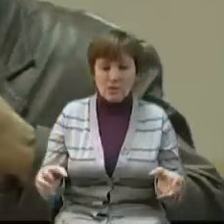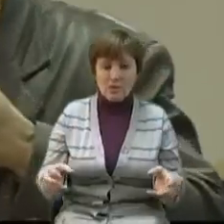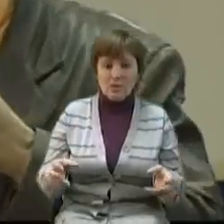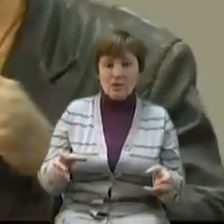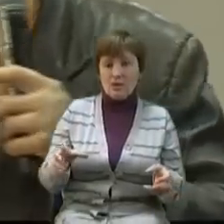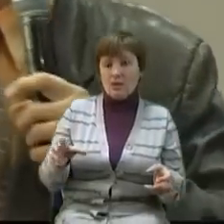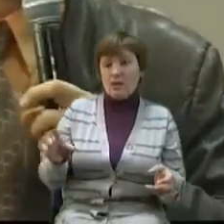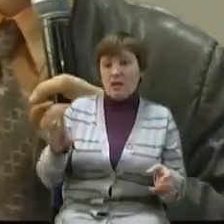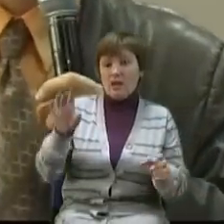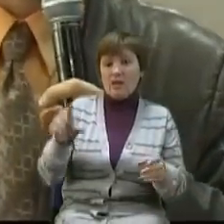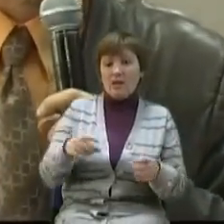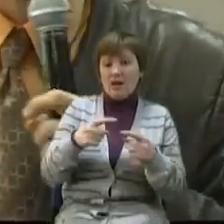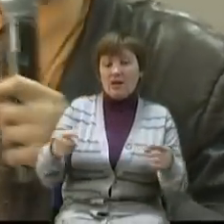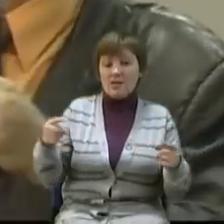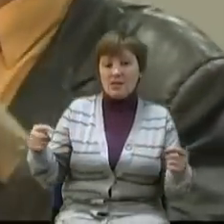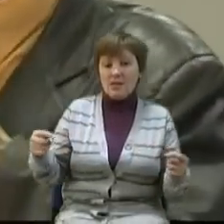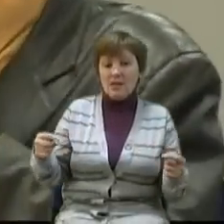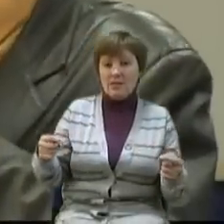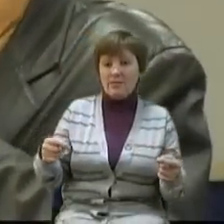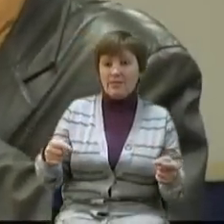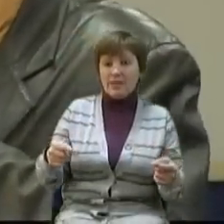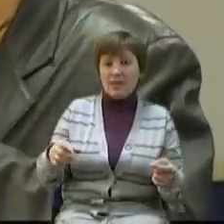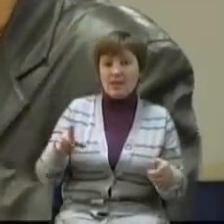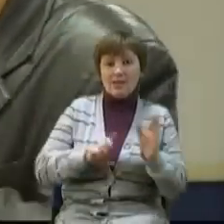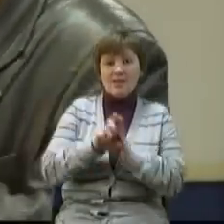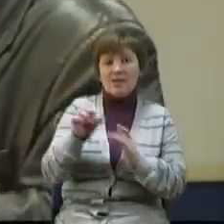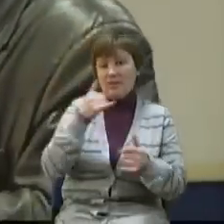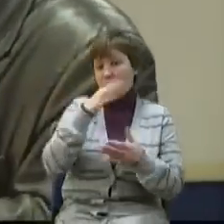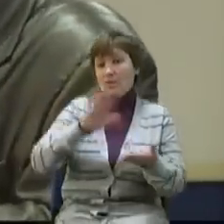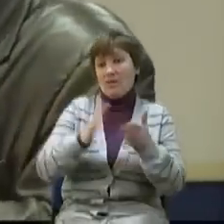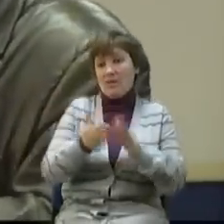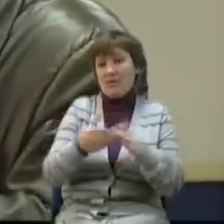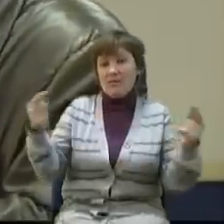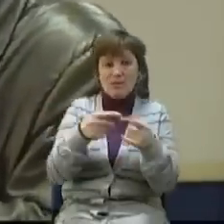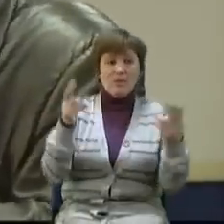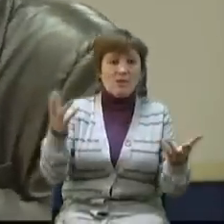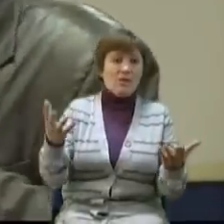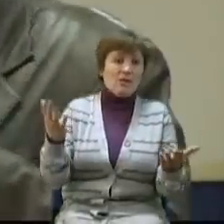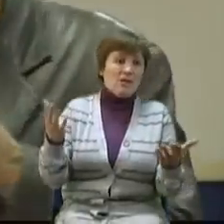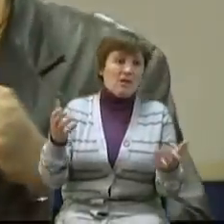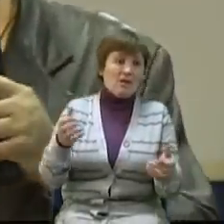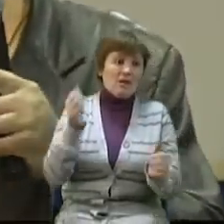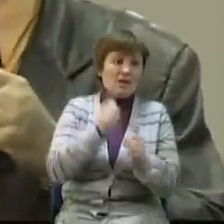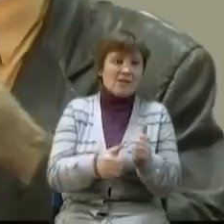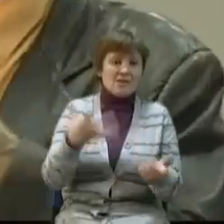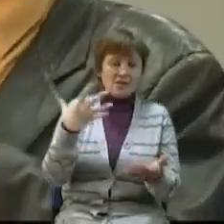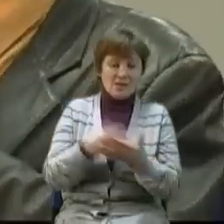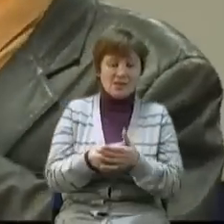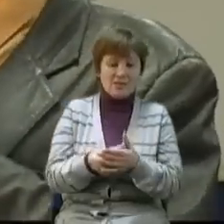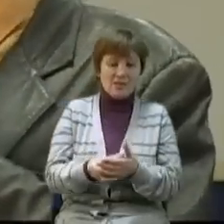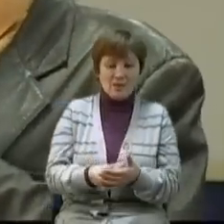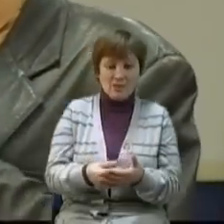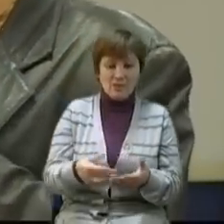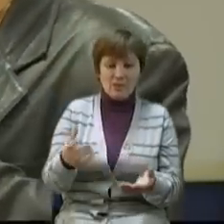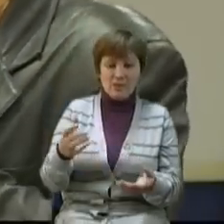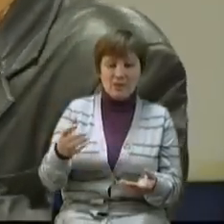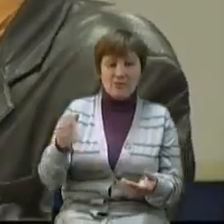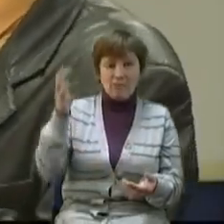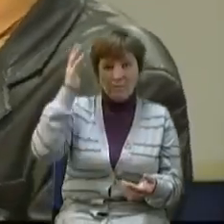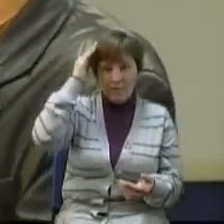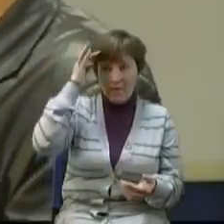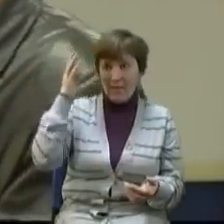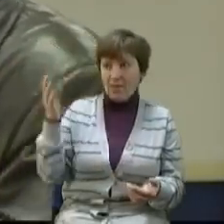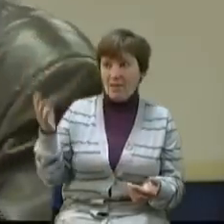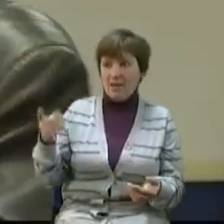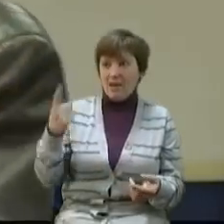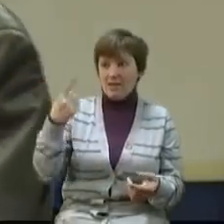между собой, в общем-то, не договорятся. То есть каждый имеет свою позицию, одни спасенные, другие спасаются,